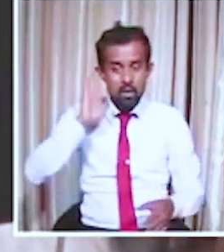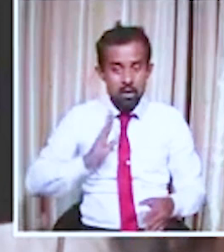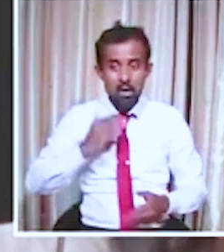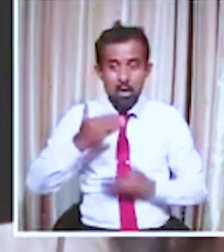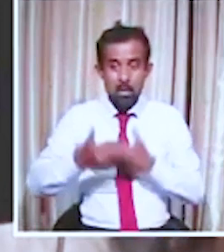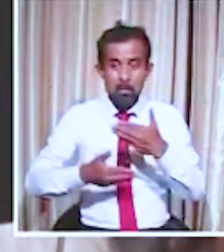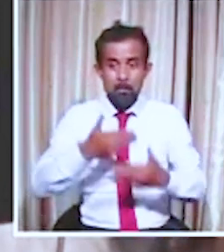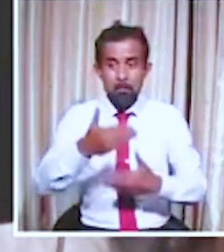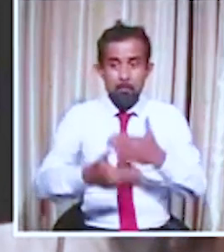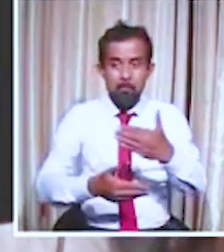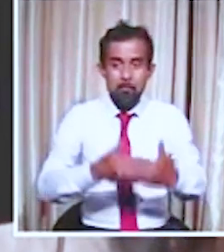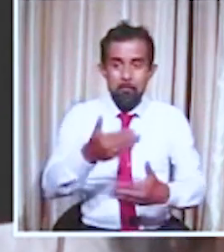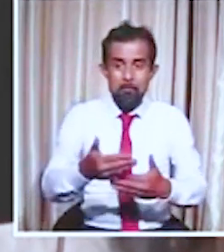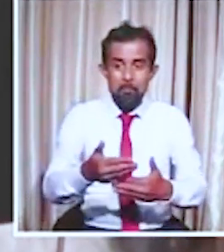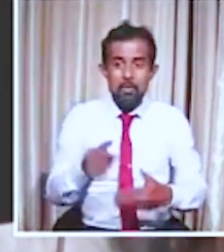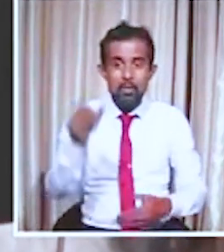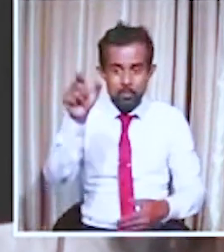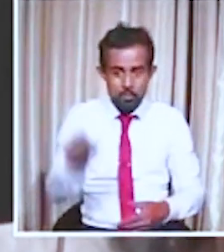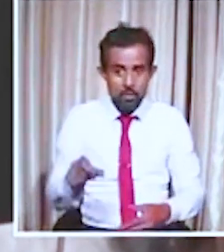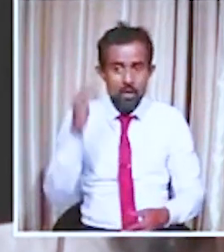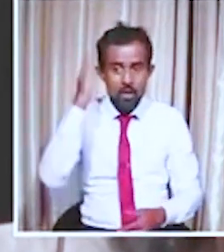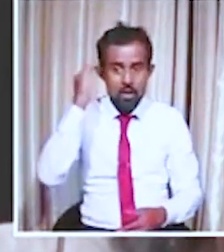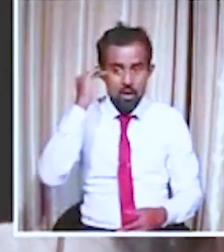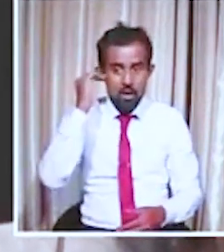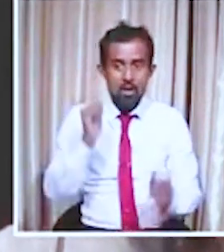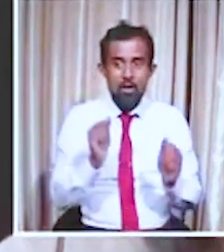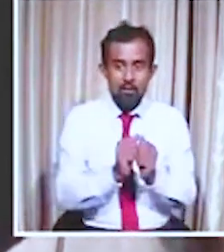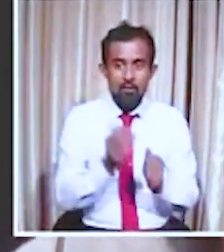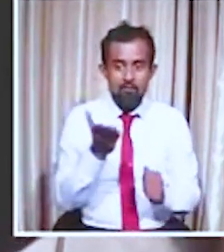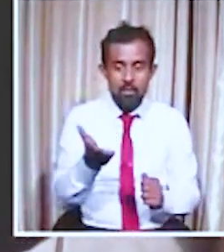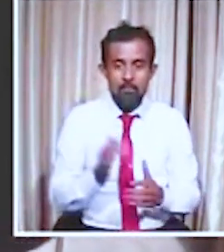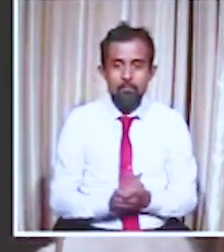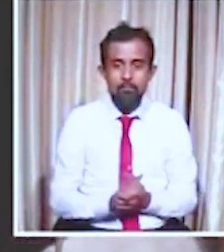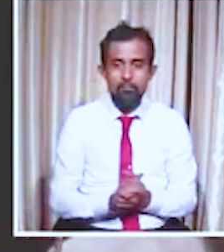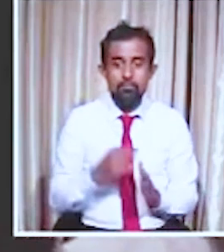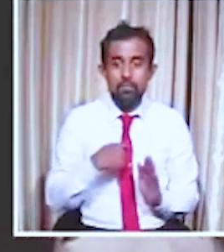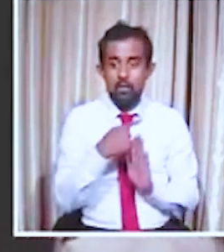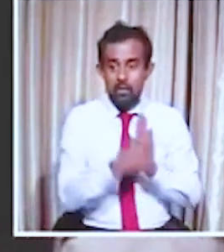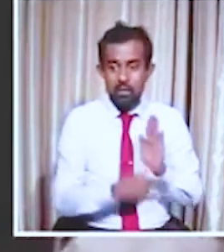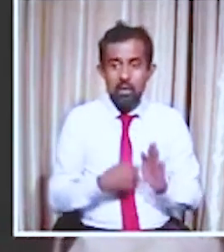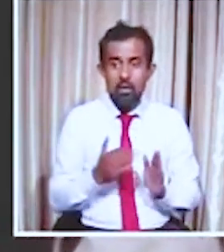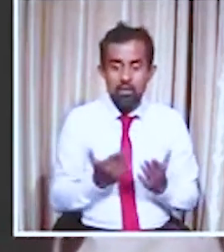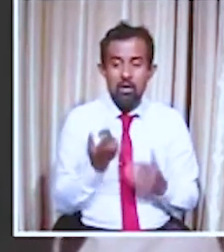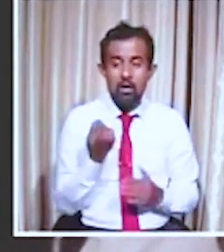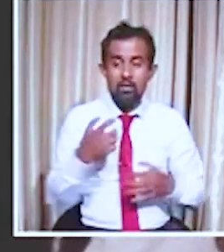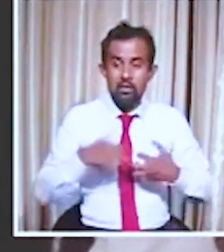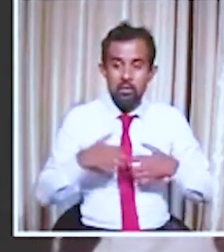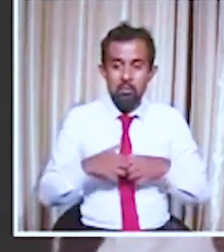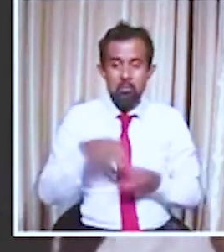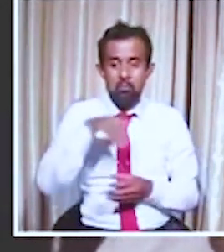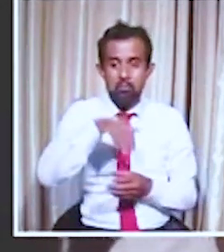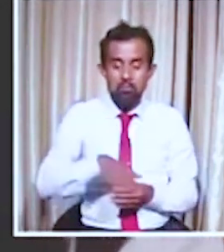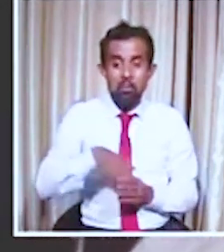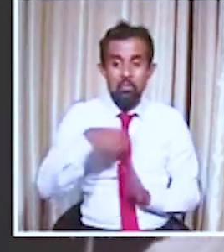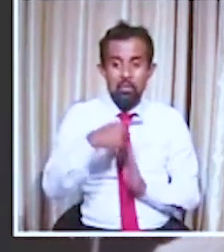ஜனாதிபதியாக தெரிவு செய்யப்பட்டார். எமது நாட்டிலே இருக்கின்ற இந்த பொருளாதார பிரச்சனைகளுக்கு மத்தியில் இந்த நாட்டில் ஸ்திரமான ஒரு அரசு